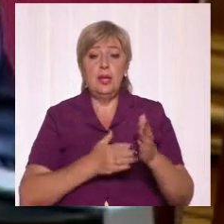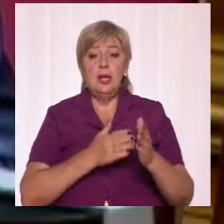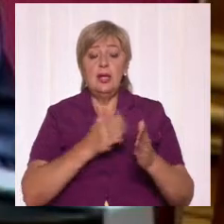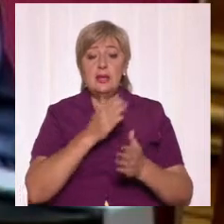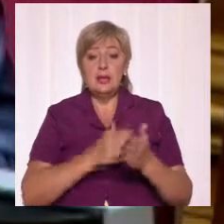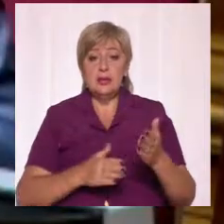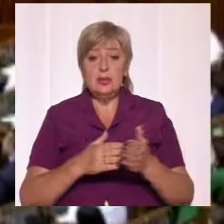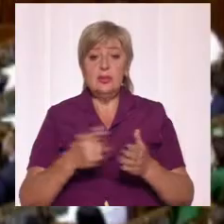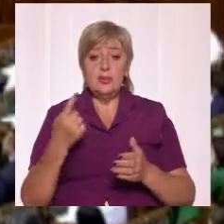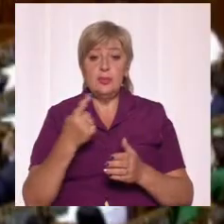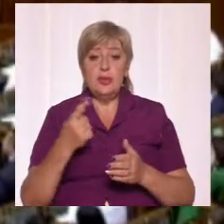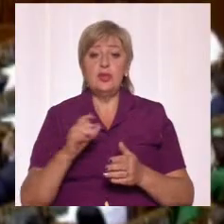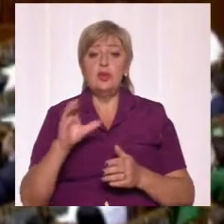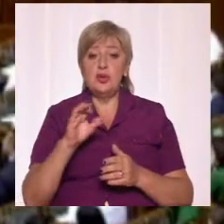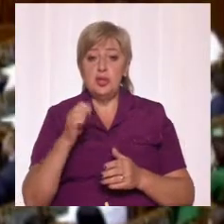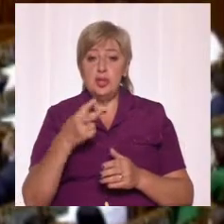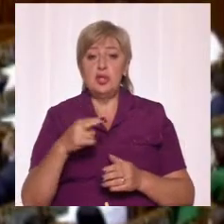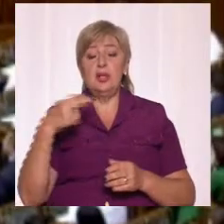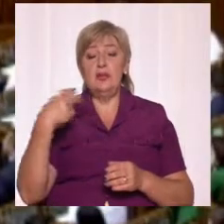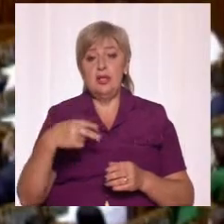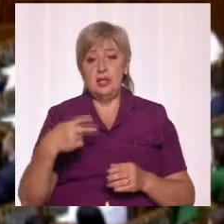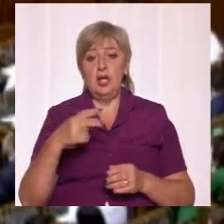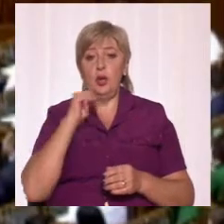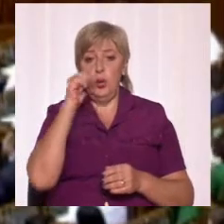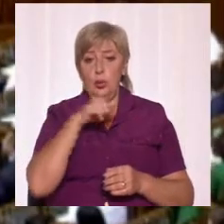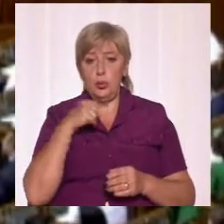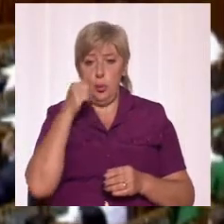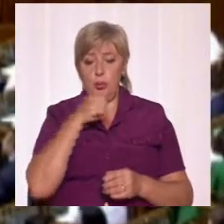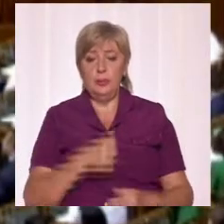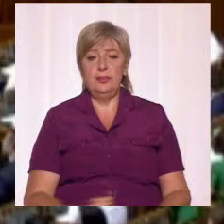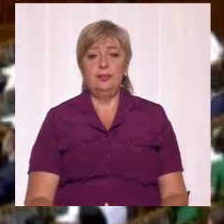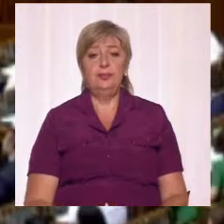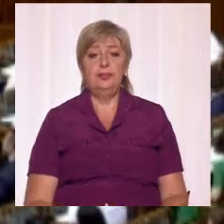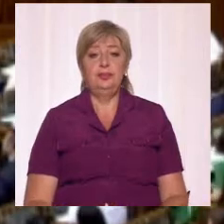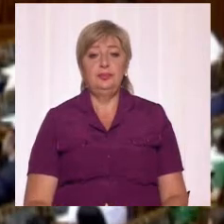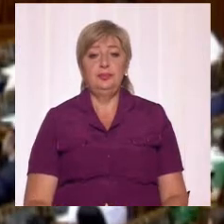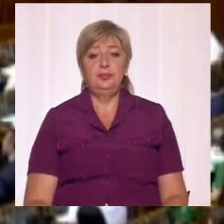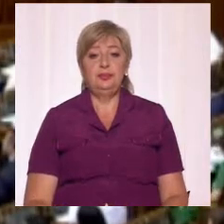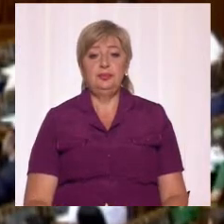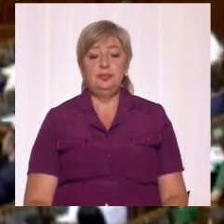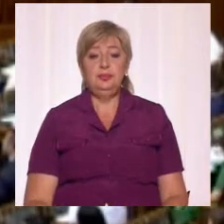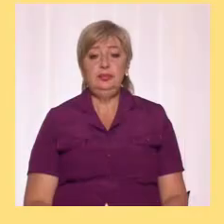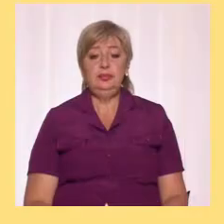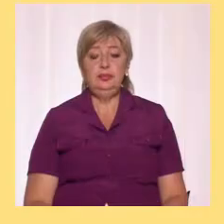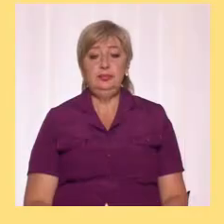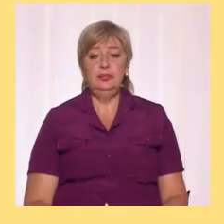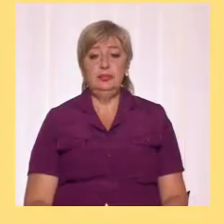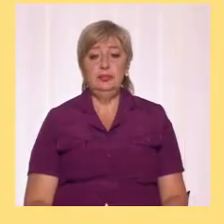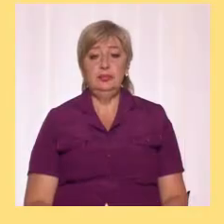січня 2020 року. Дар'я Коваль, Ольга Шеремет та Дмитро Панов. Новини на Суспільному.